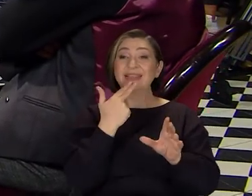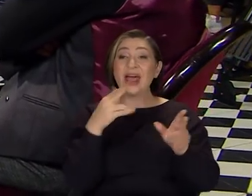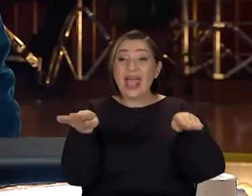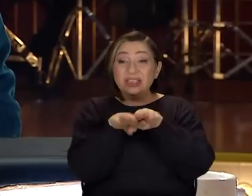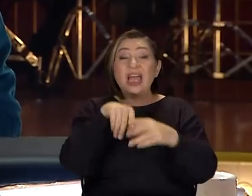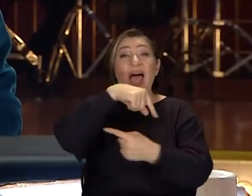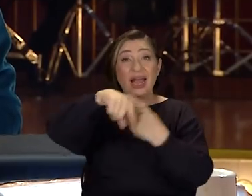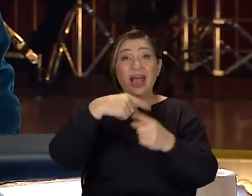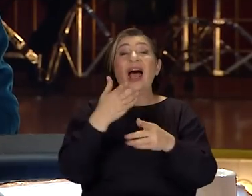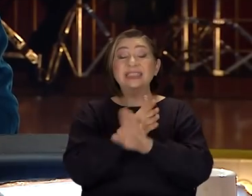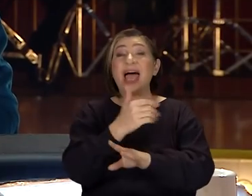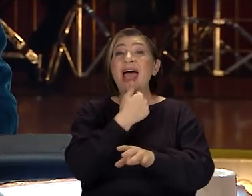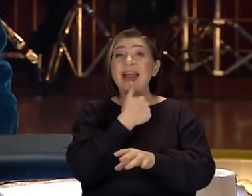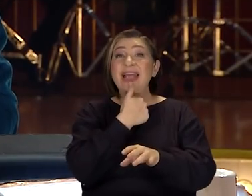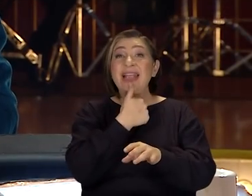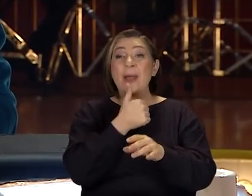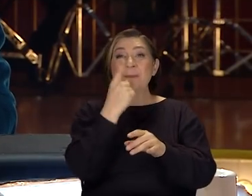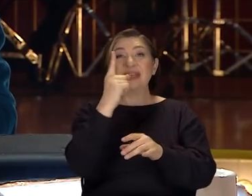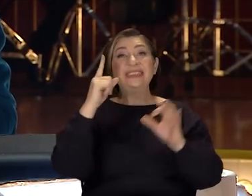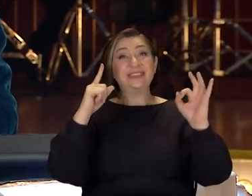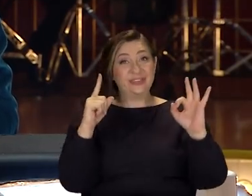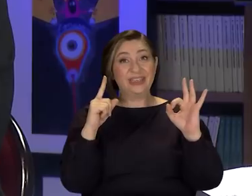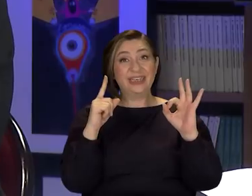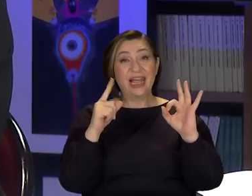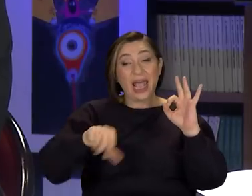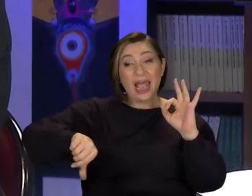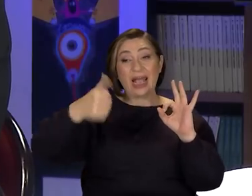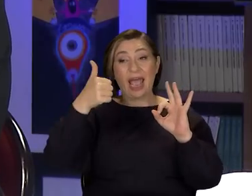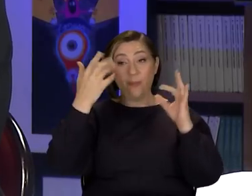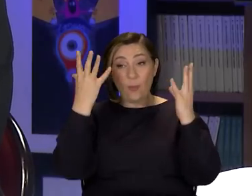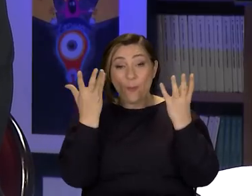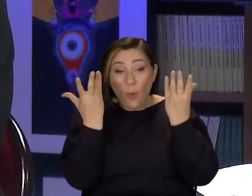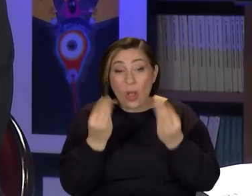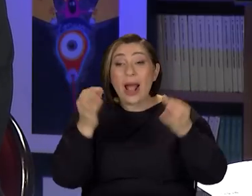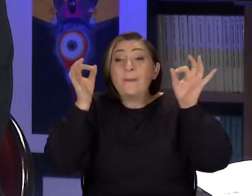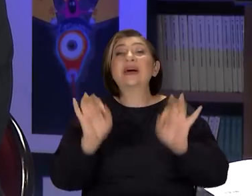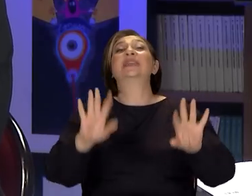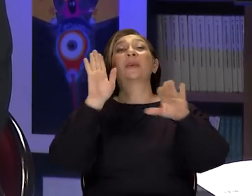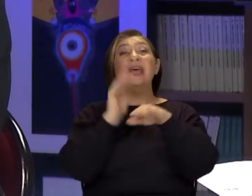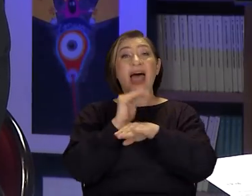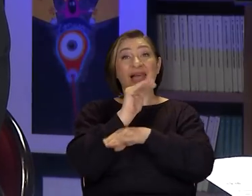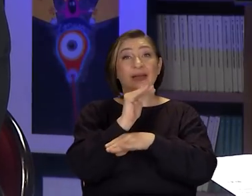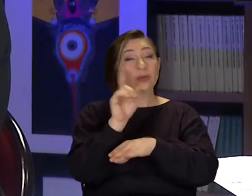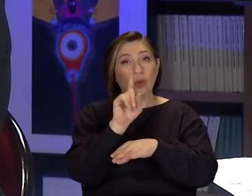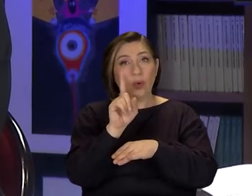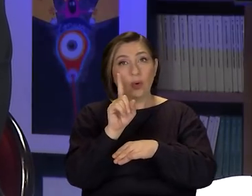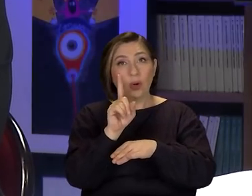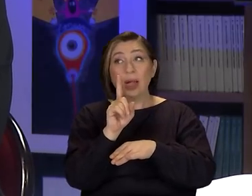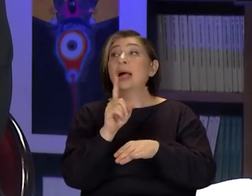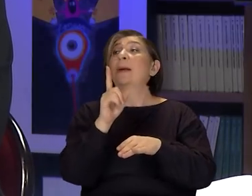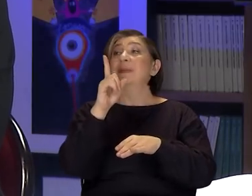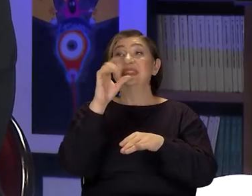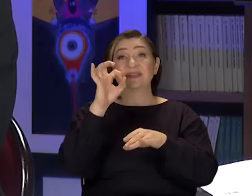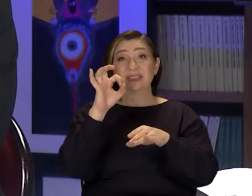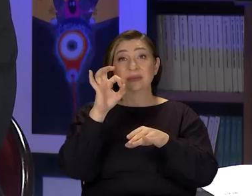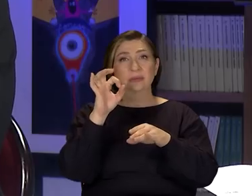ararken aslında erkeklerin de 1-0 galip gelip başlamadığı hayatla, yok 1-0 gelip